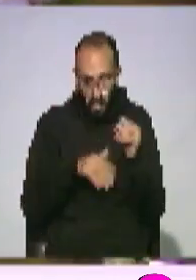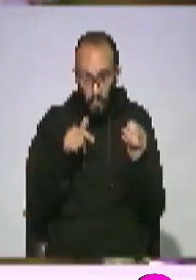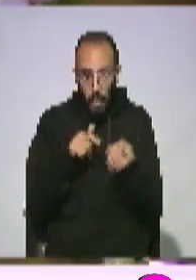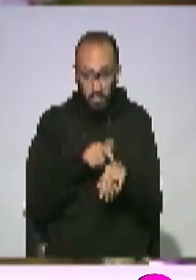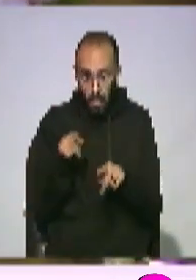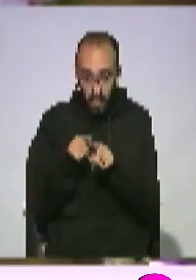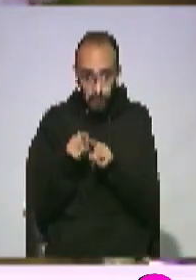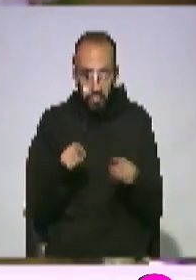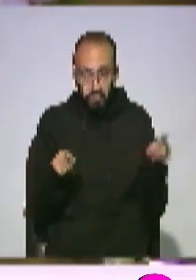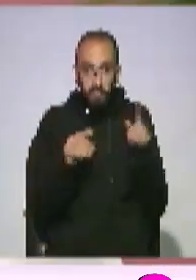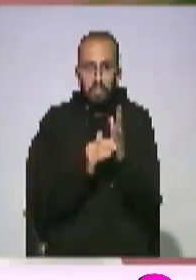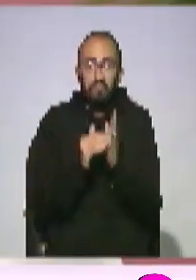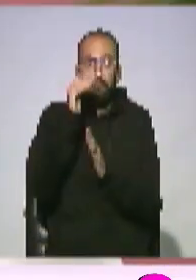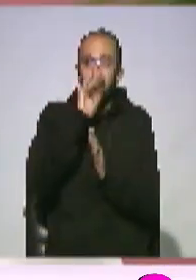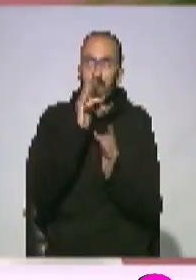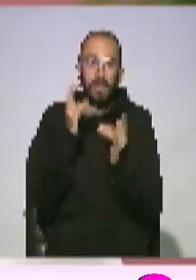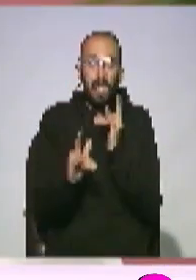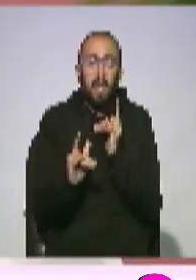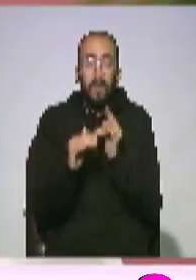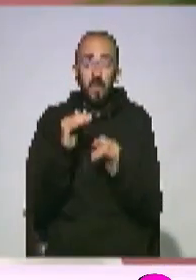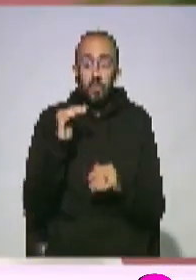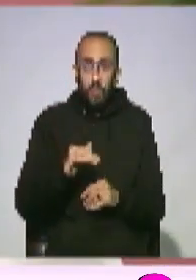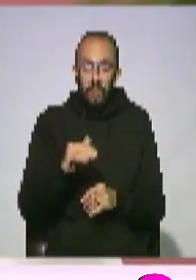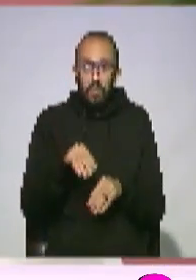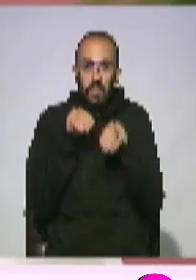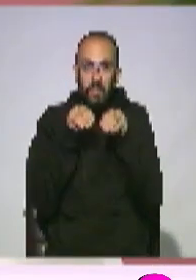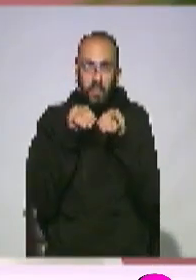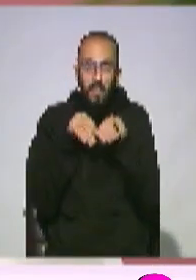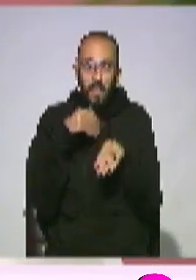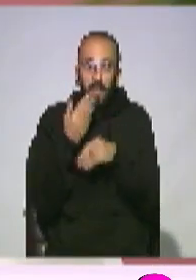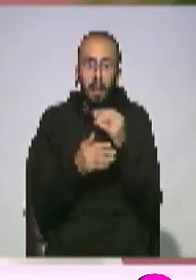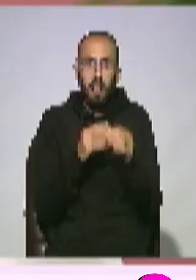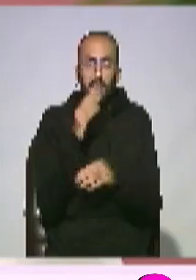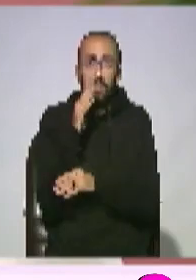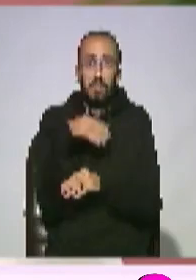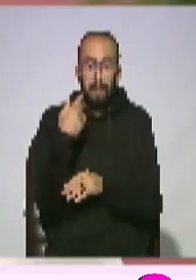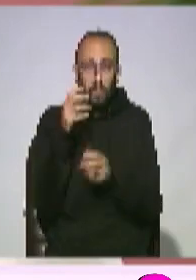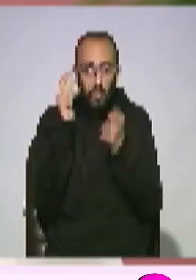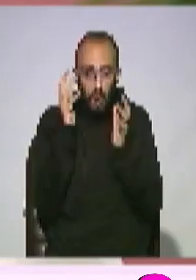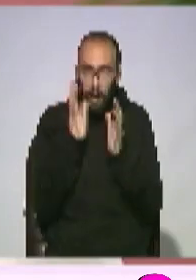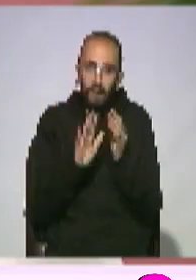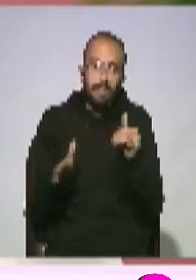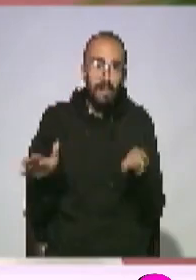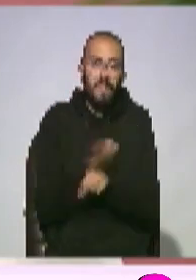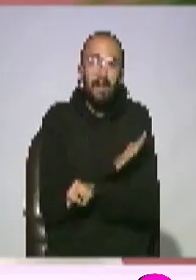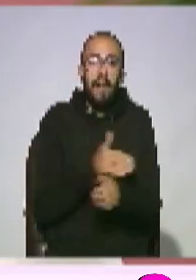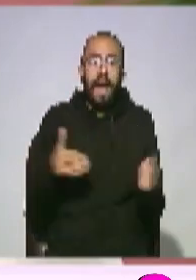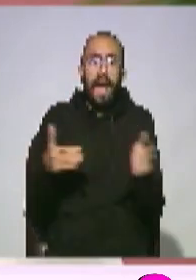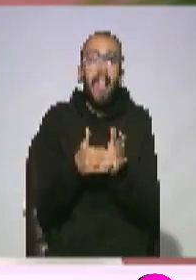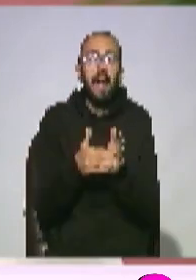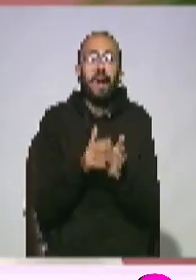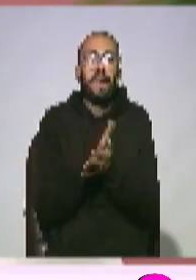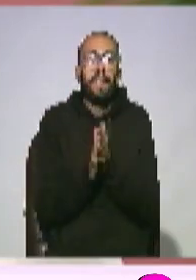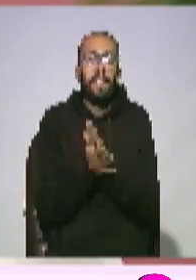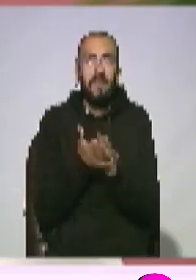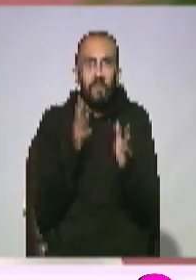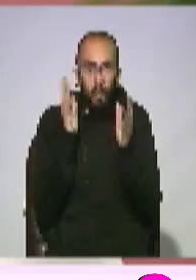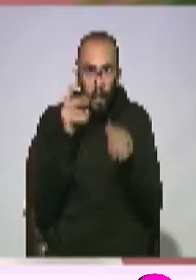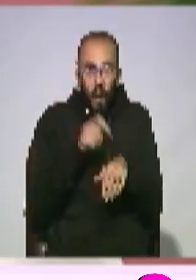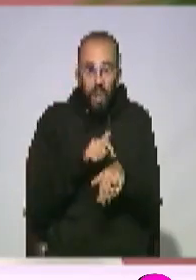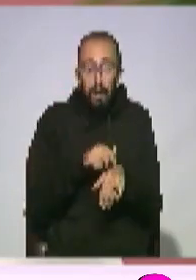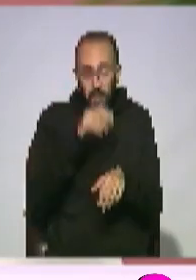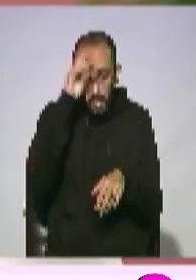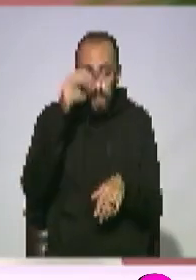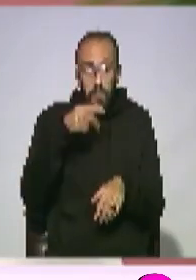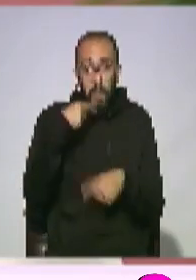السن ده بتكبر. هي إحنا في الطفولة بنبدأ نأسس للسلوك، في المراهقة بيختم يعني بيتقفل خلاص بقى. يعني تعود على